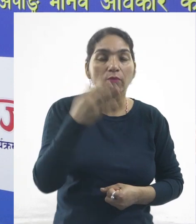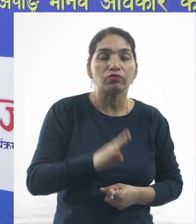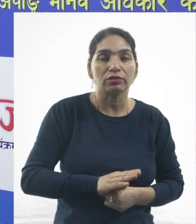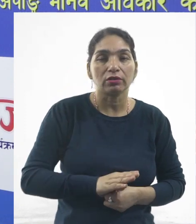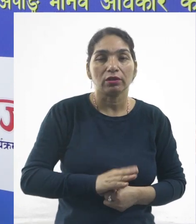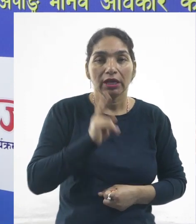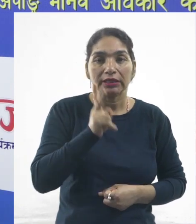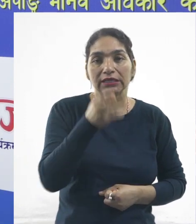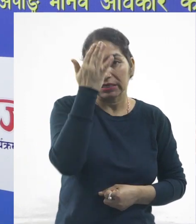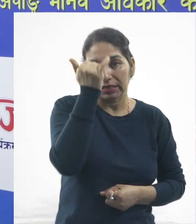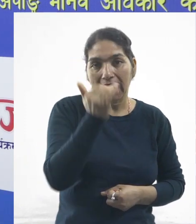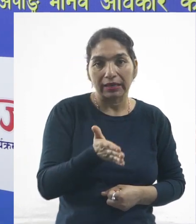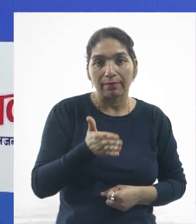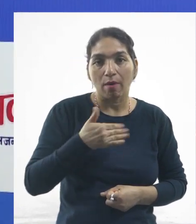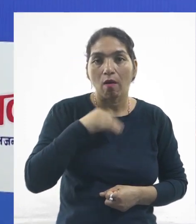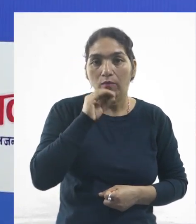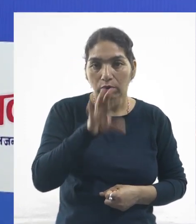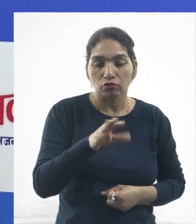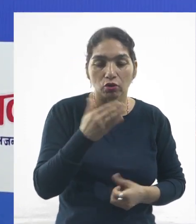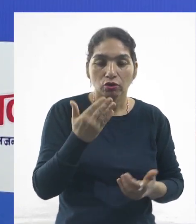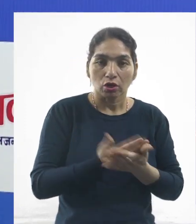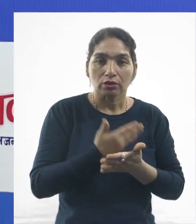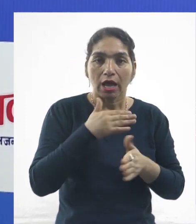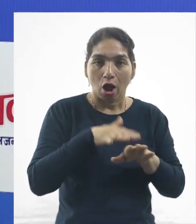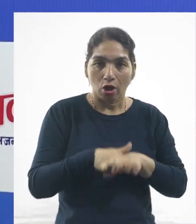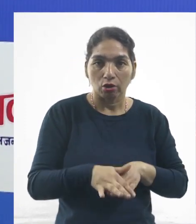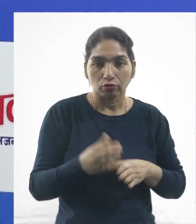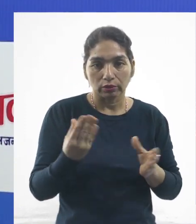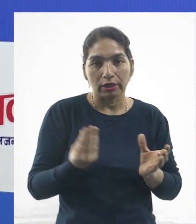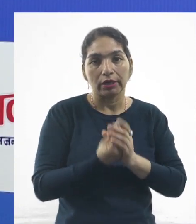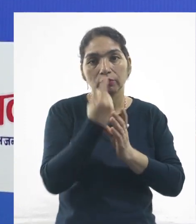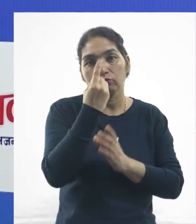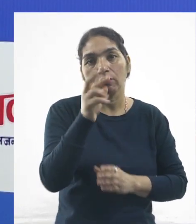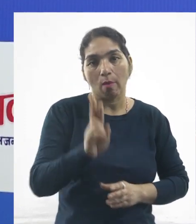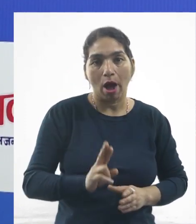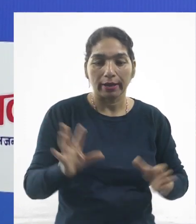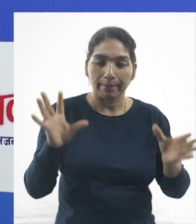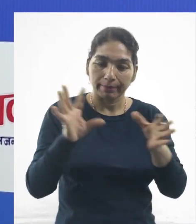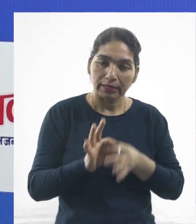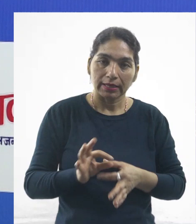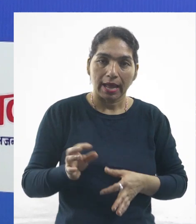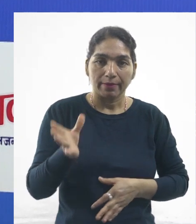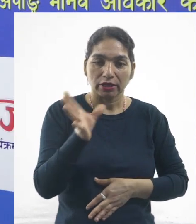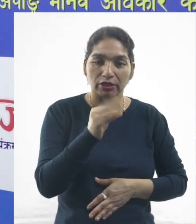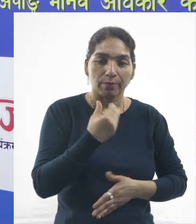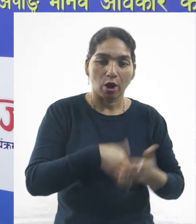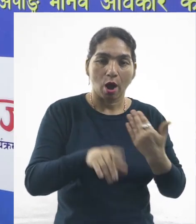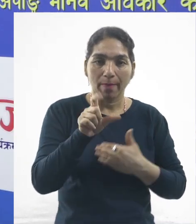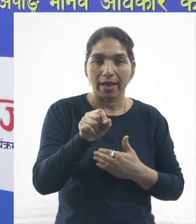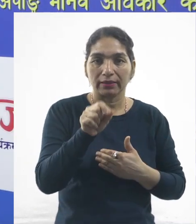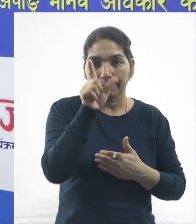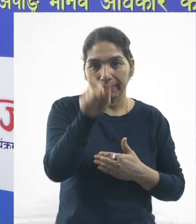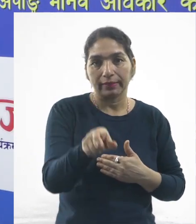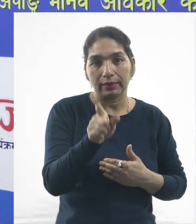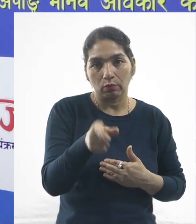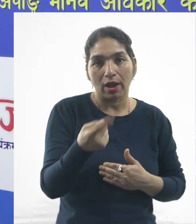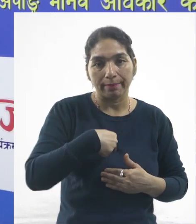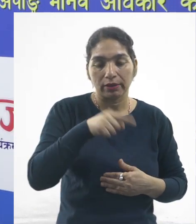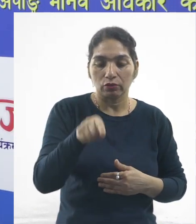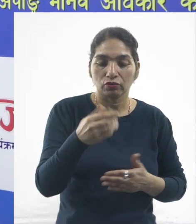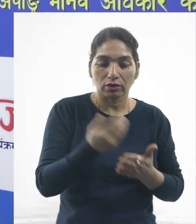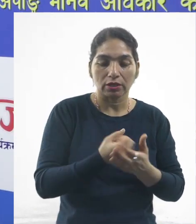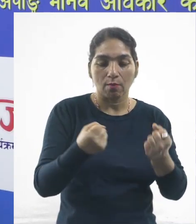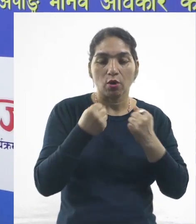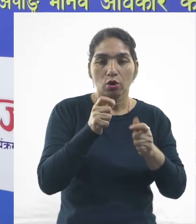अनि त्यसै कारणले म चाहिँ के भन्छु भने संस्थाहरू चाहिँ एकजुट भएर मिलेर हामी सबैजना अपाङ्गता भएको व्यक्ति हो हाम्रो चाहिँ यो संस्था